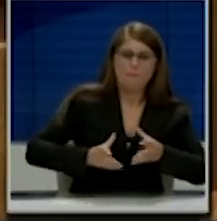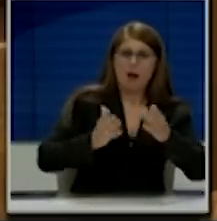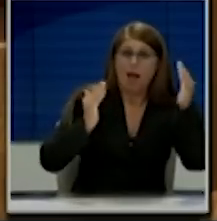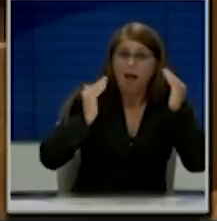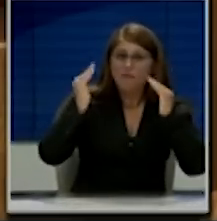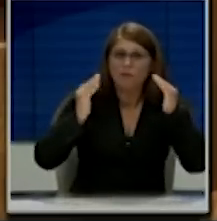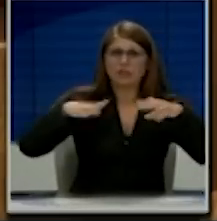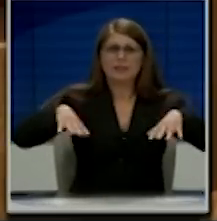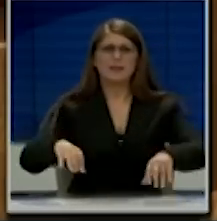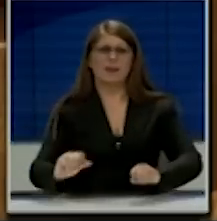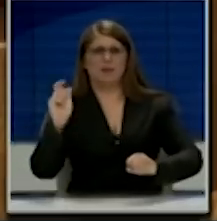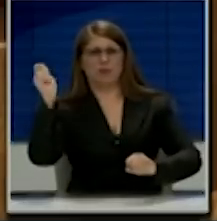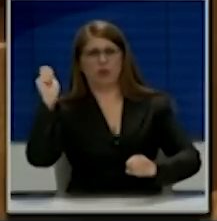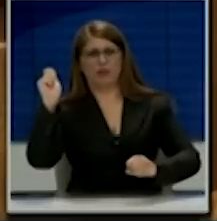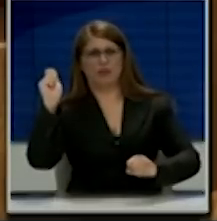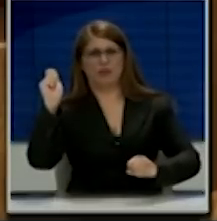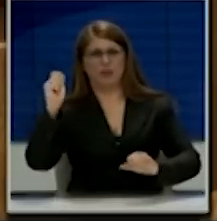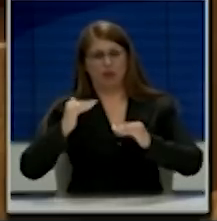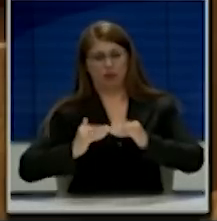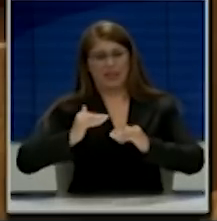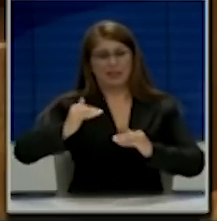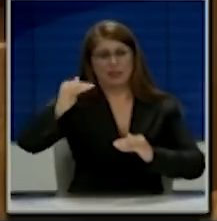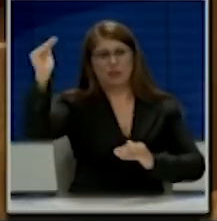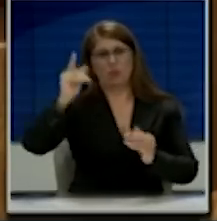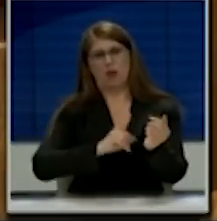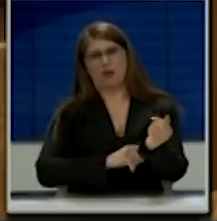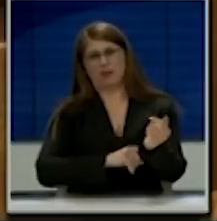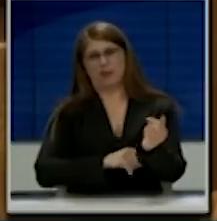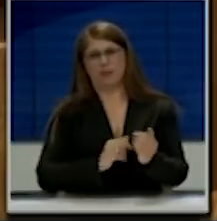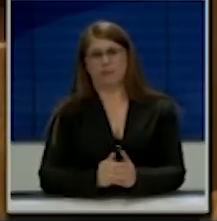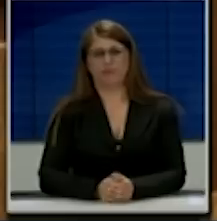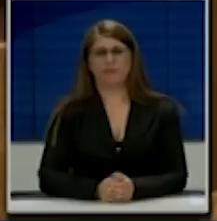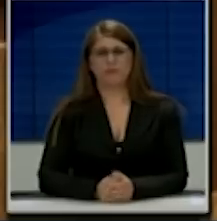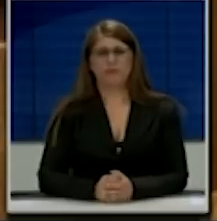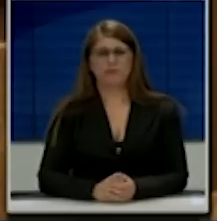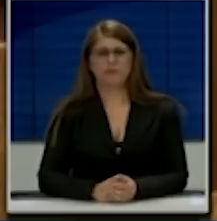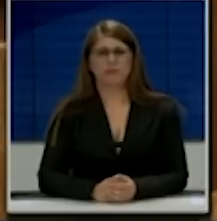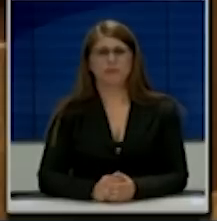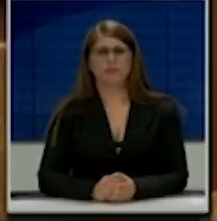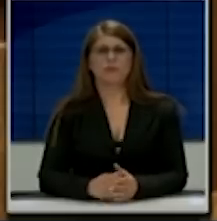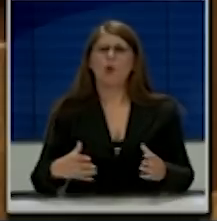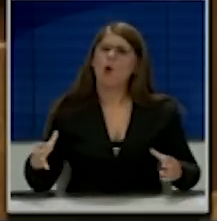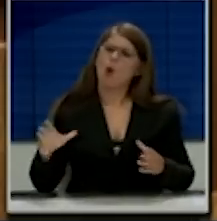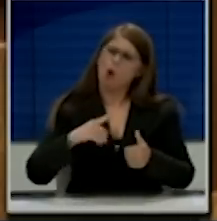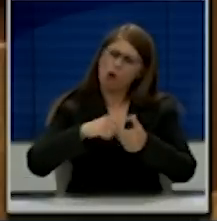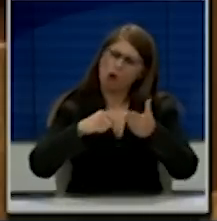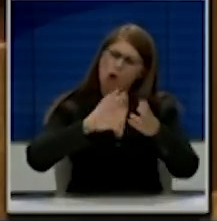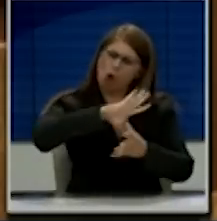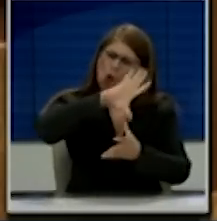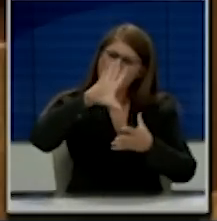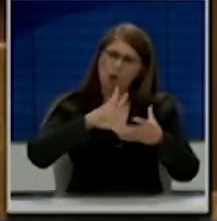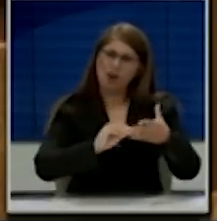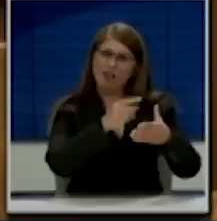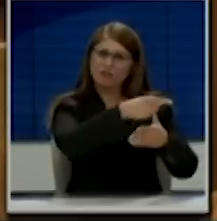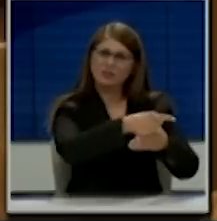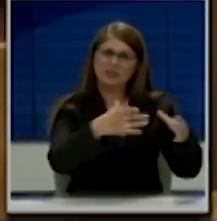της κυρίαρχης πολιτικής του ταξικού της χαρακτήρα. Όλα αυτά δηλαδή τα οποία υπηρετείτε σύσσωμα